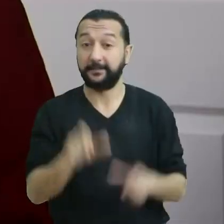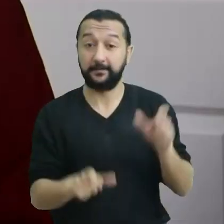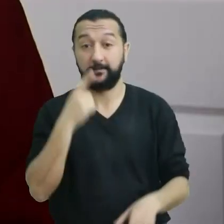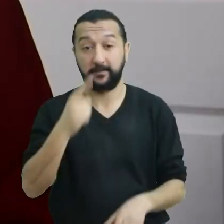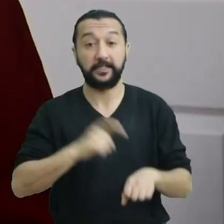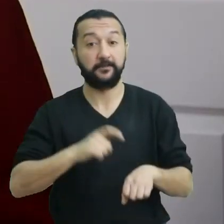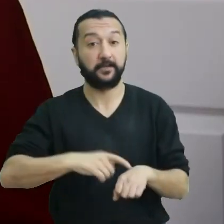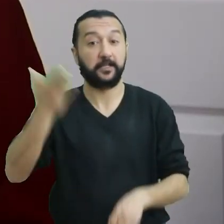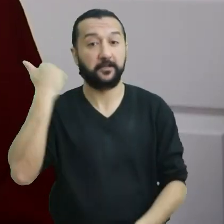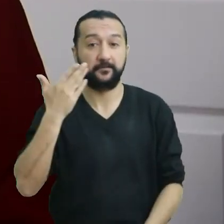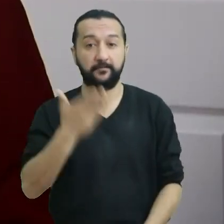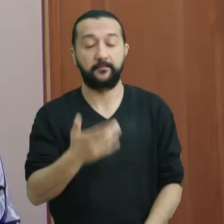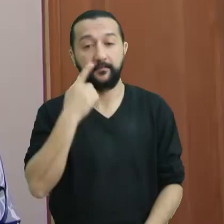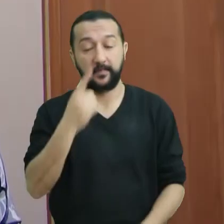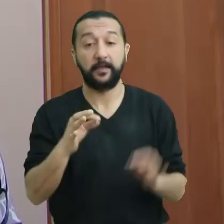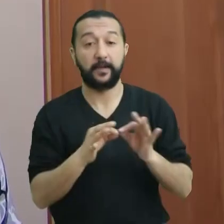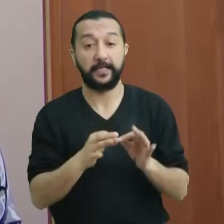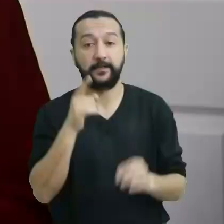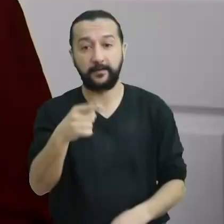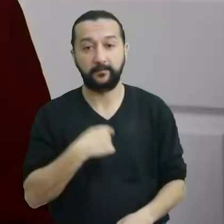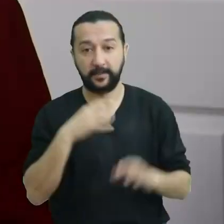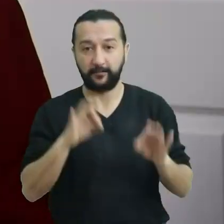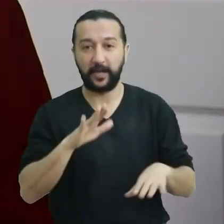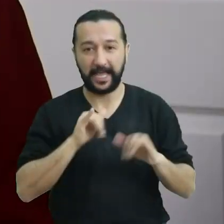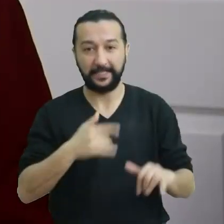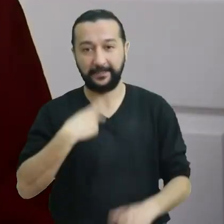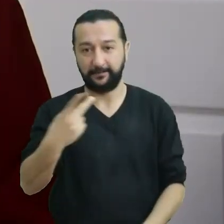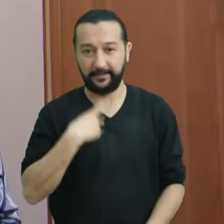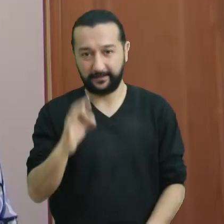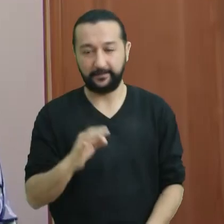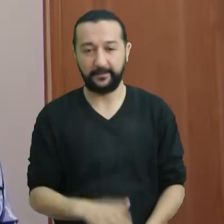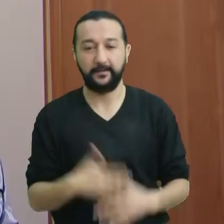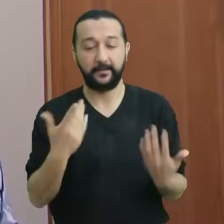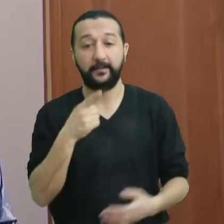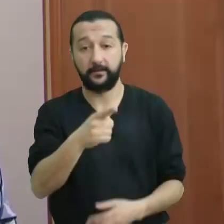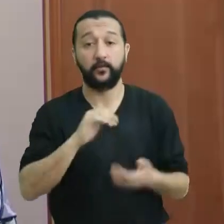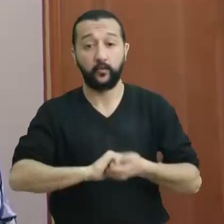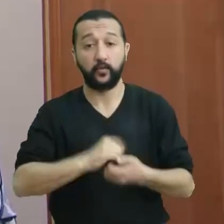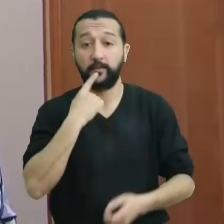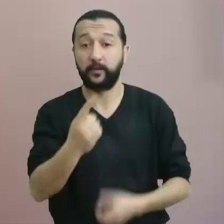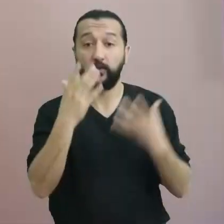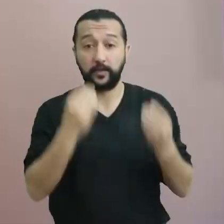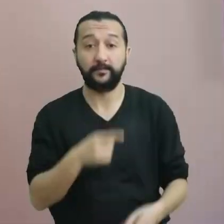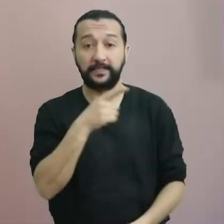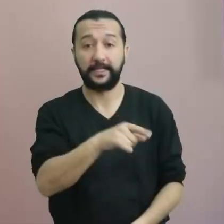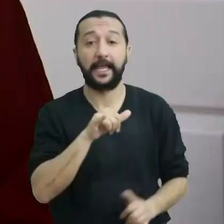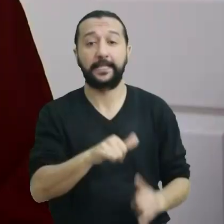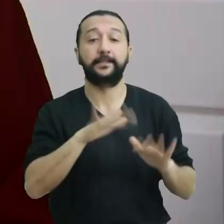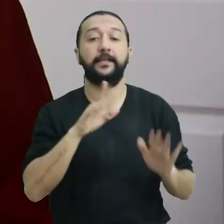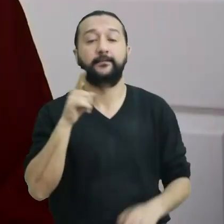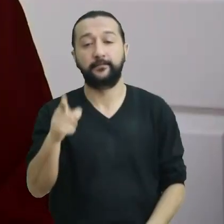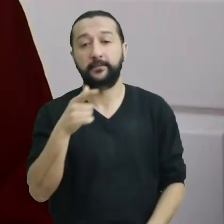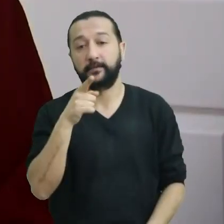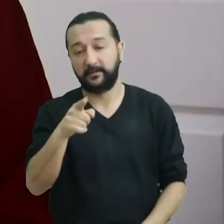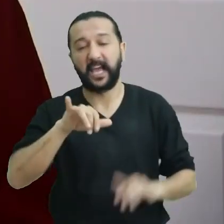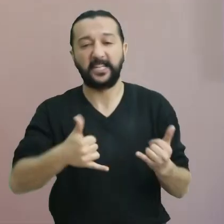gençlermiş zamanında ya. Badire, biz de böyleydik ha. Vallahi kanka bir şey söyleyebilirim de senin için geçerli değil.